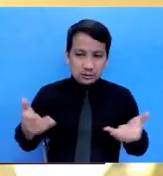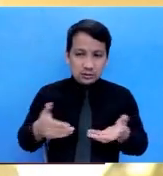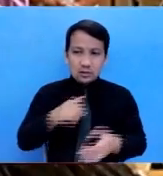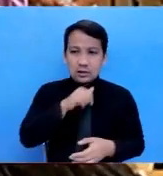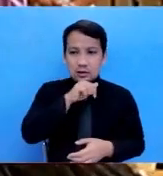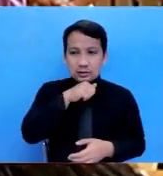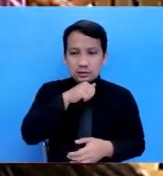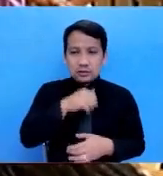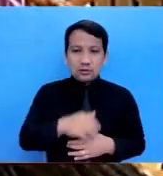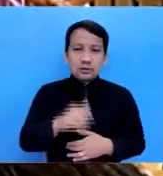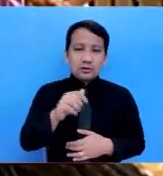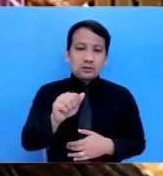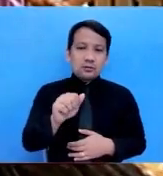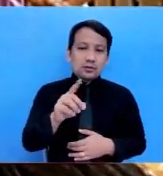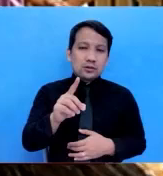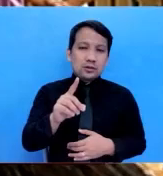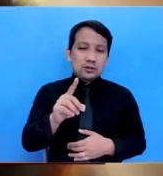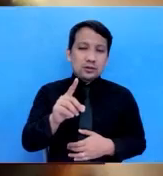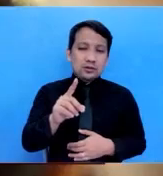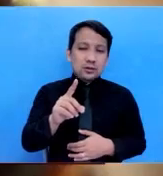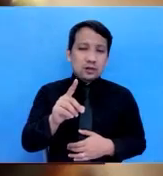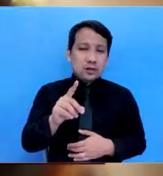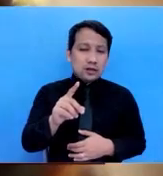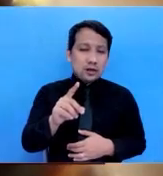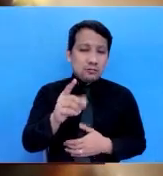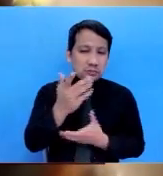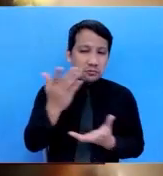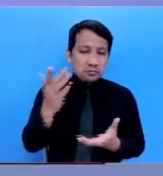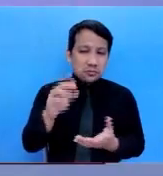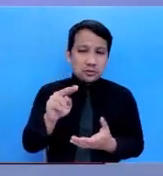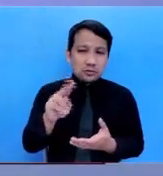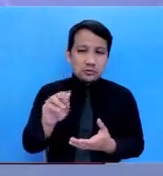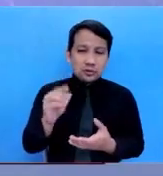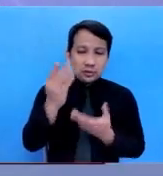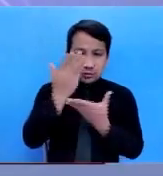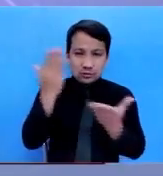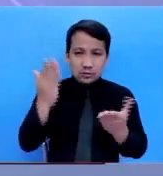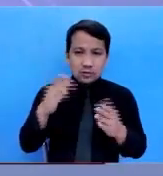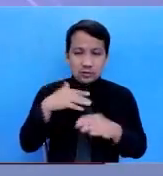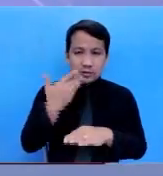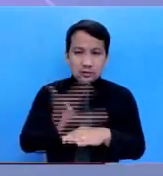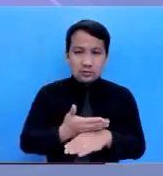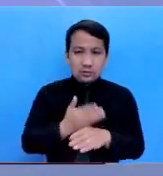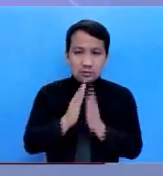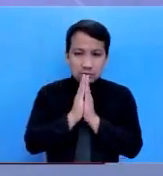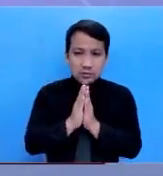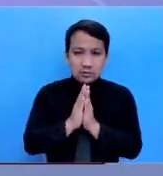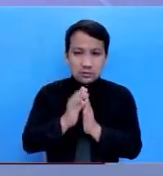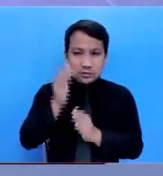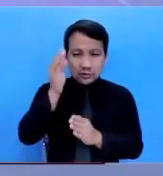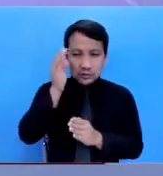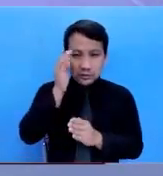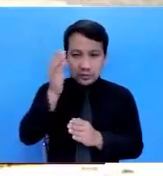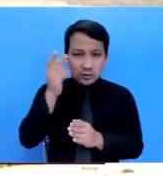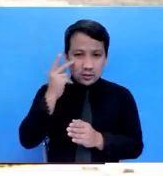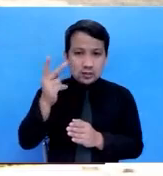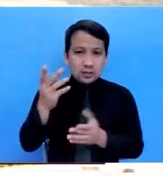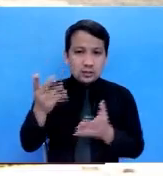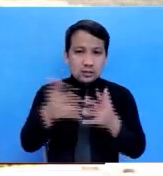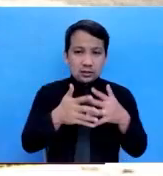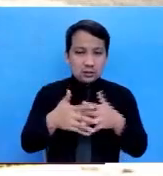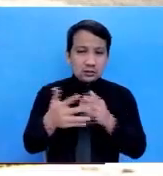Manila. Nag-alay din ang panalangin para na masaagar ang paggaling ng kapatid ni Pinoy na si Chris na nagpapagamot sa Amerika.